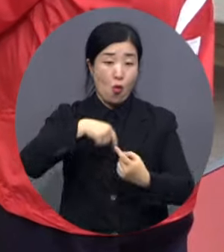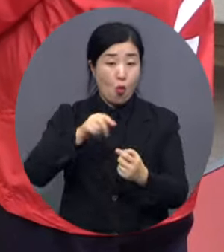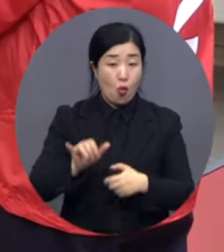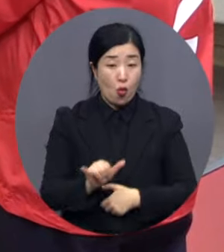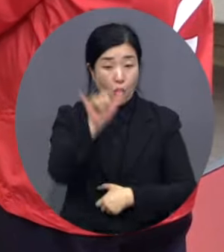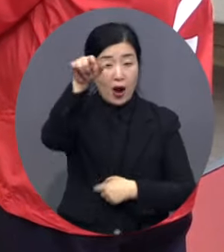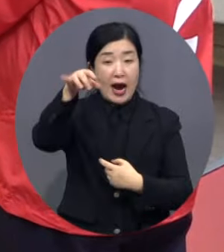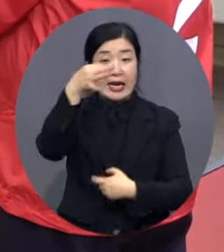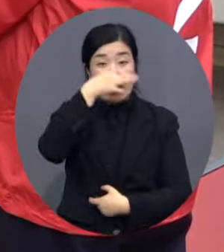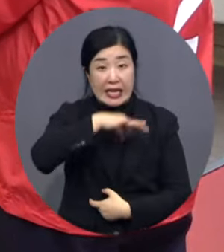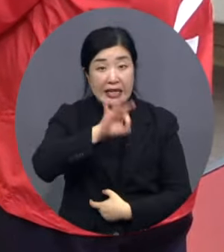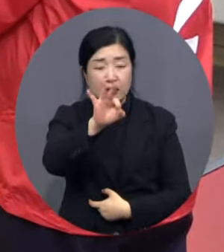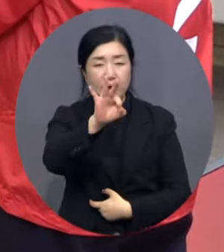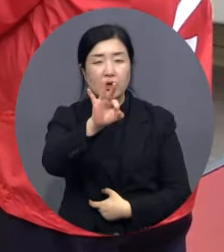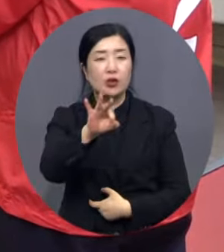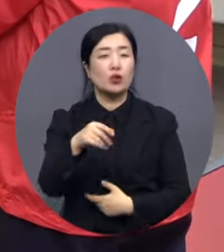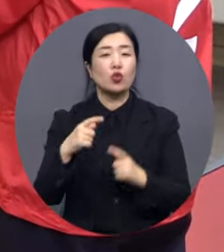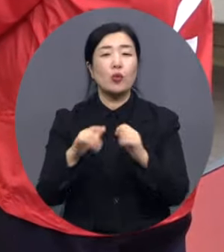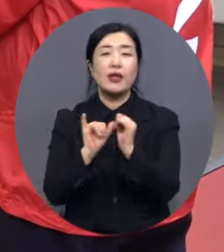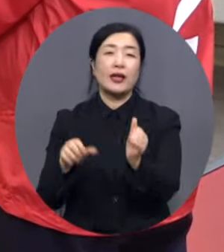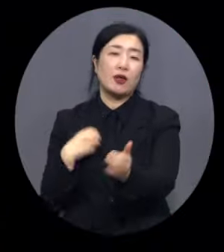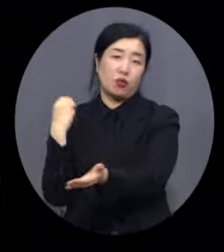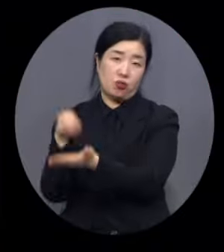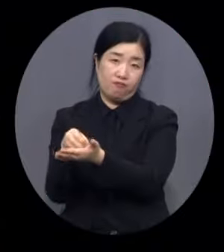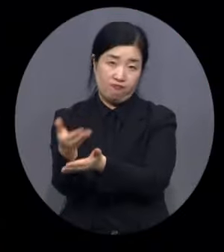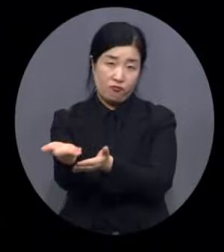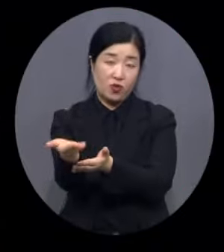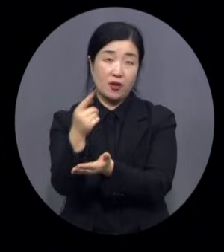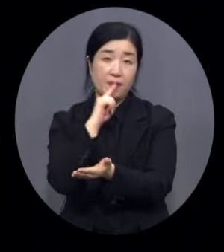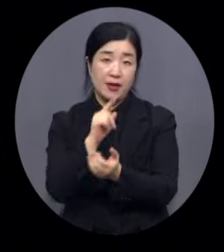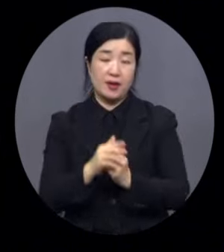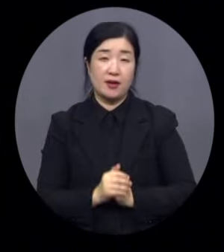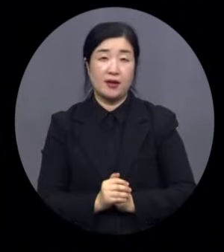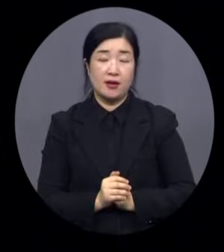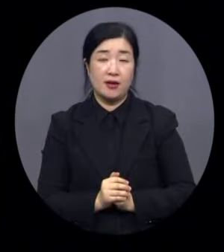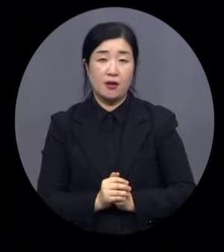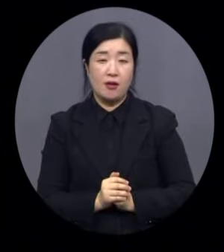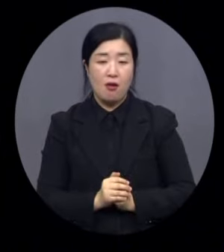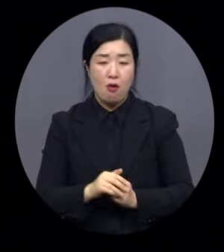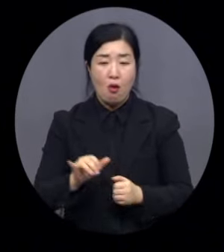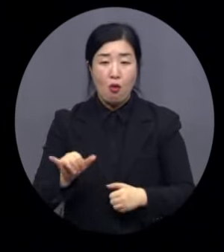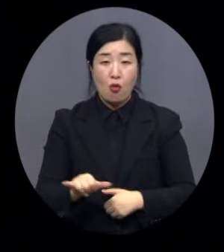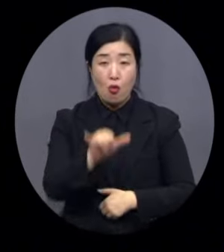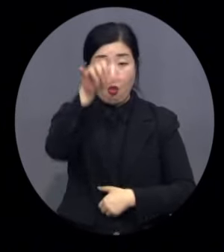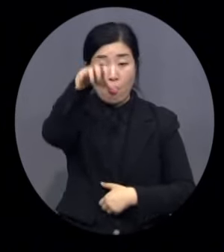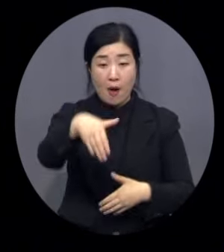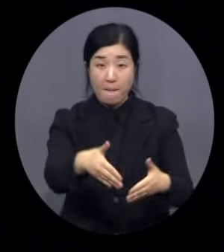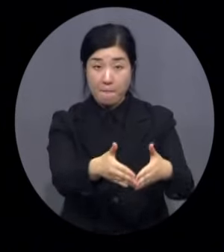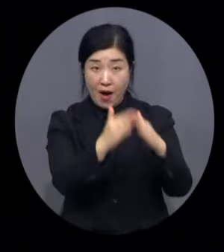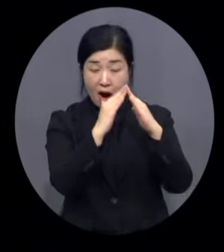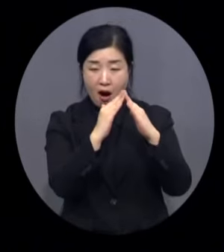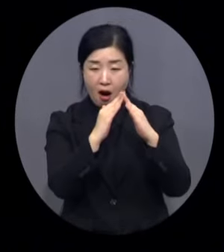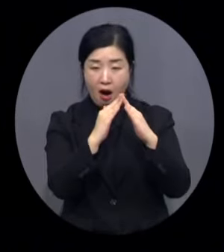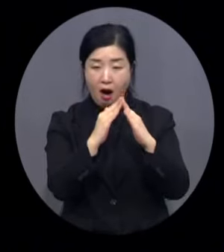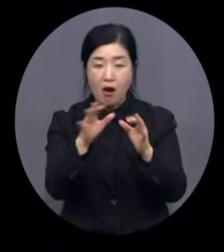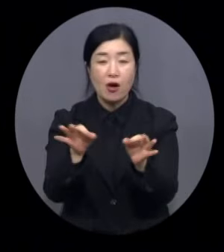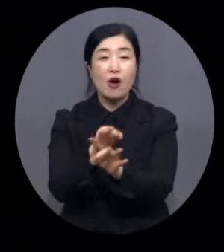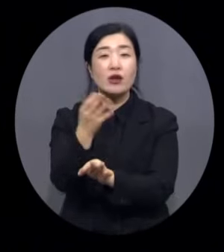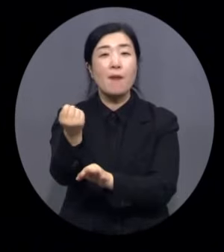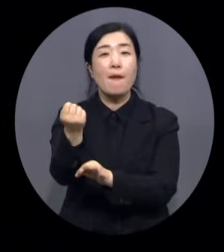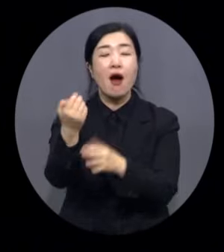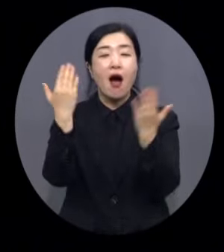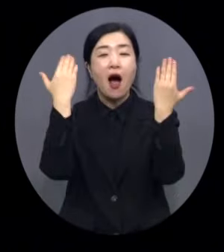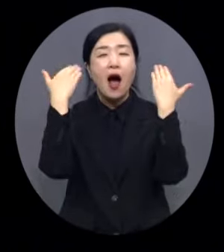이익금은 도민에게 환원하겠다고 밝혔습니다 공항을 통해서 공항 경제권이 만들어지게 되게 되면은 학교도